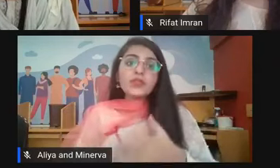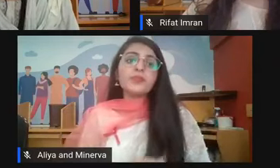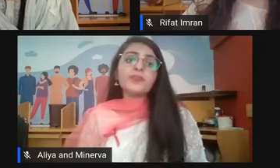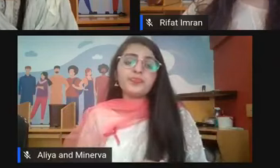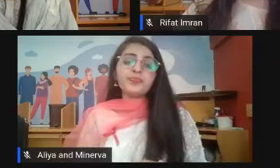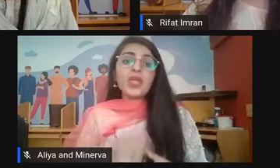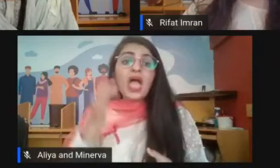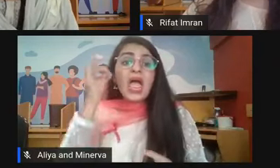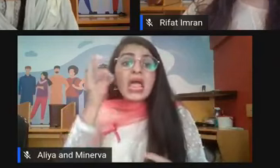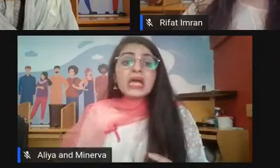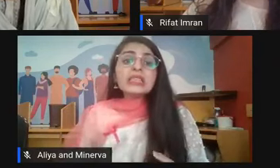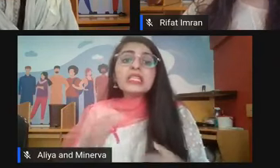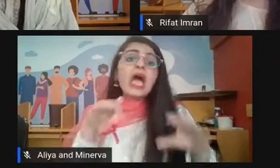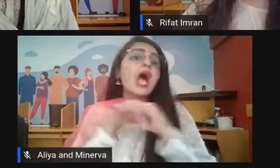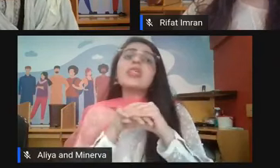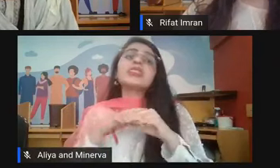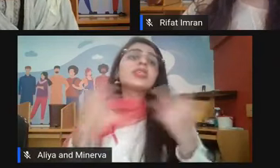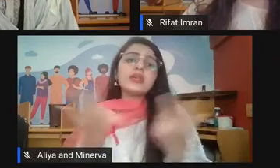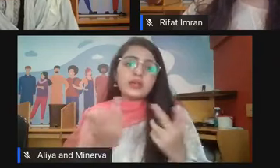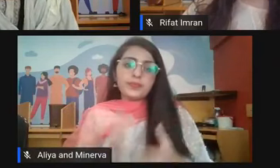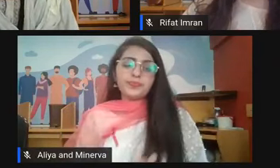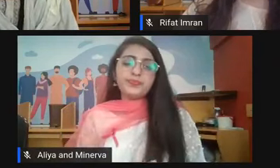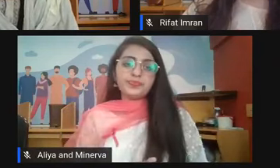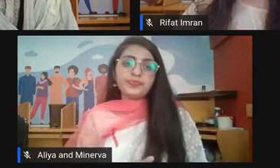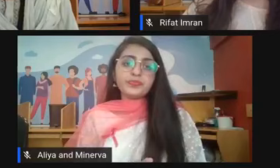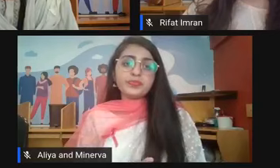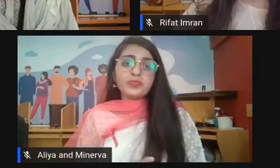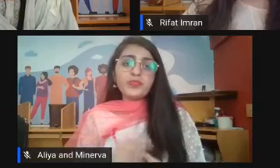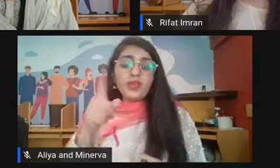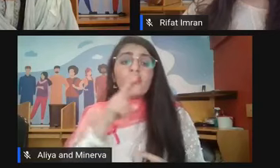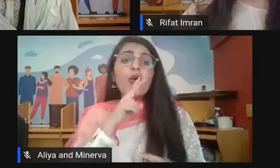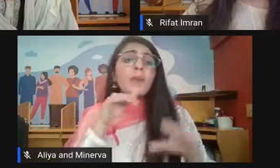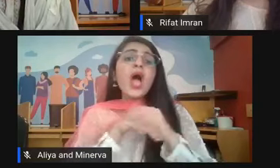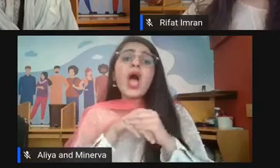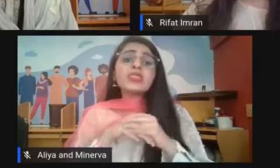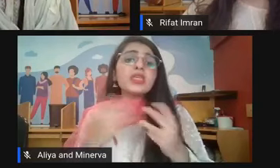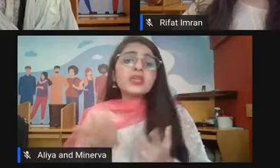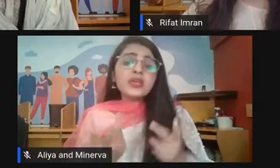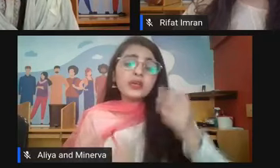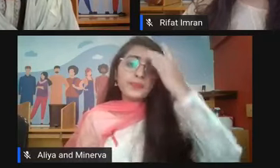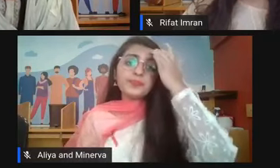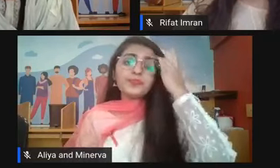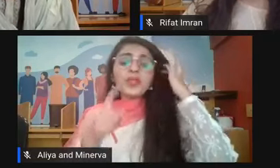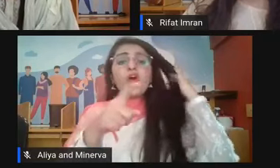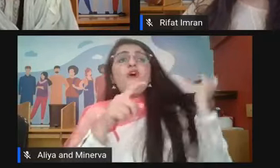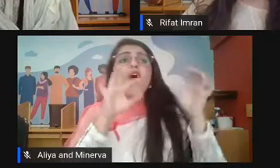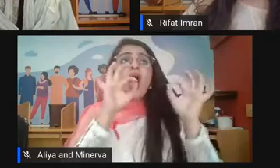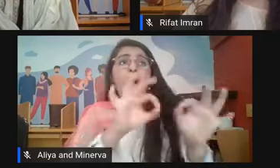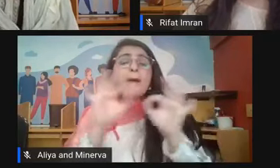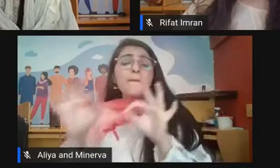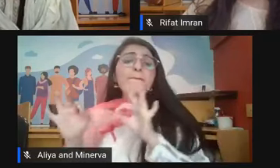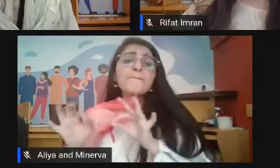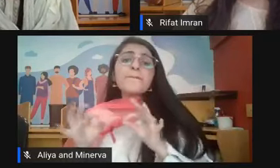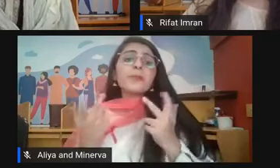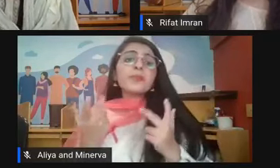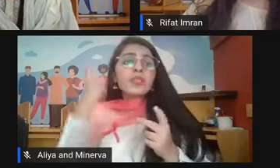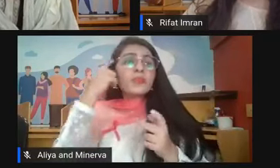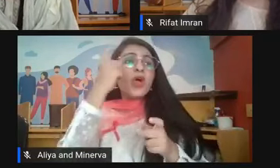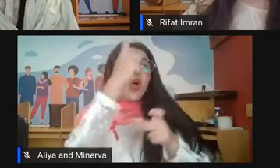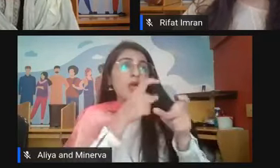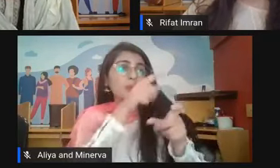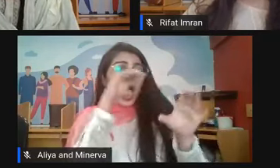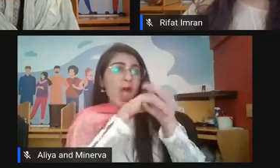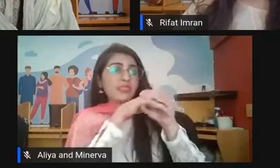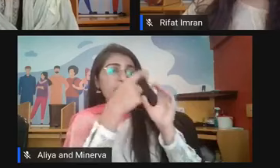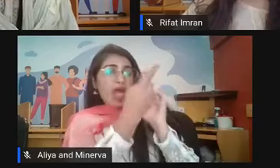फैक्टर्स? सवाल ये पहला, रिस्क फैक्टर्स होती है वो बातें, वो चीजें जो अगर किसी इंसान में